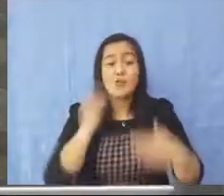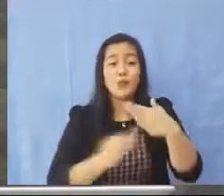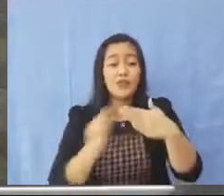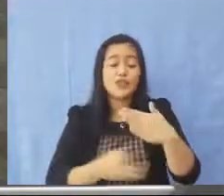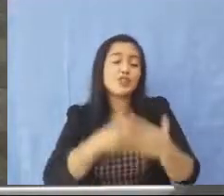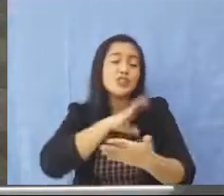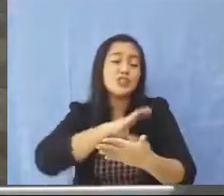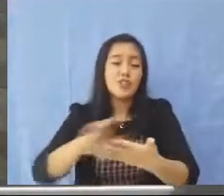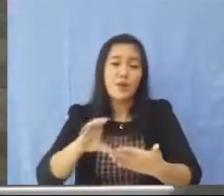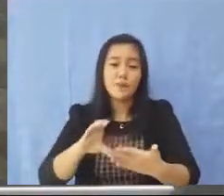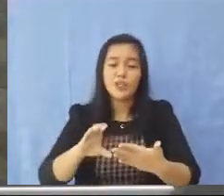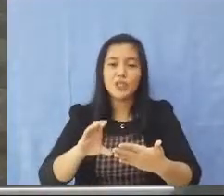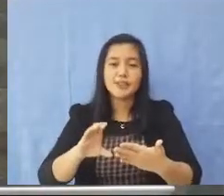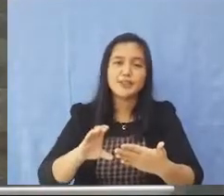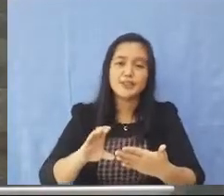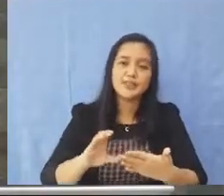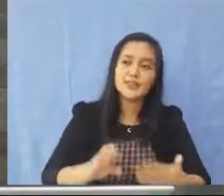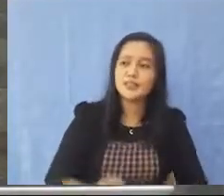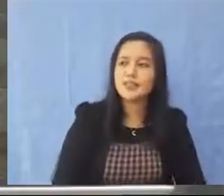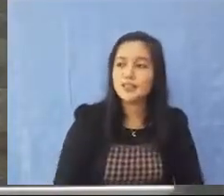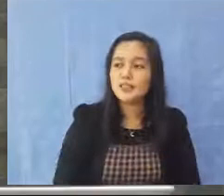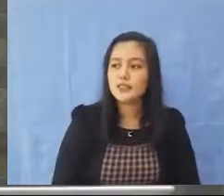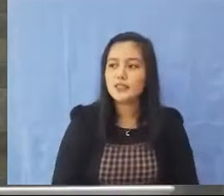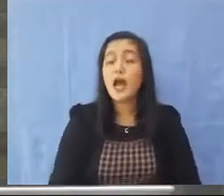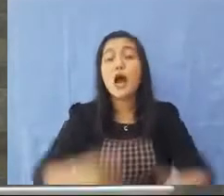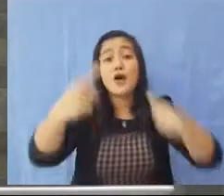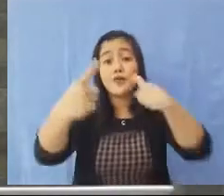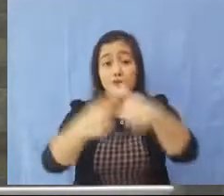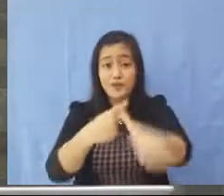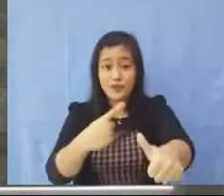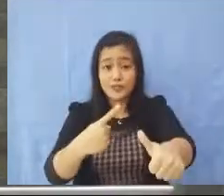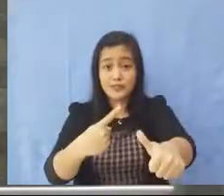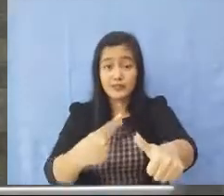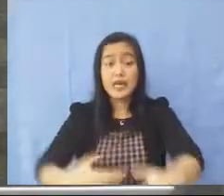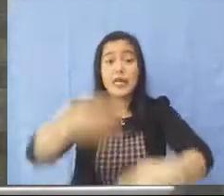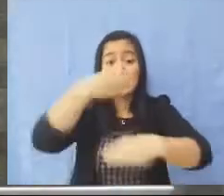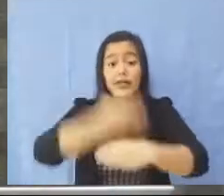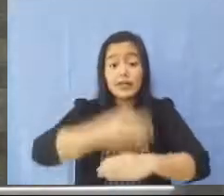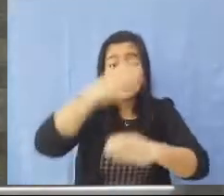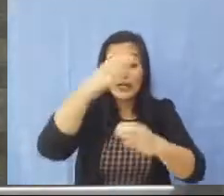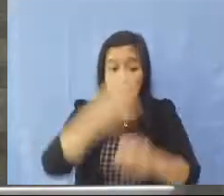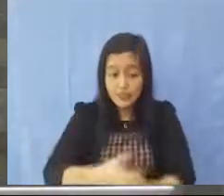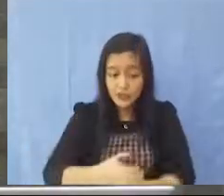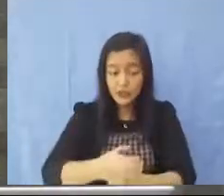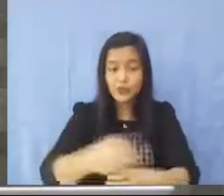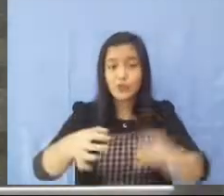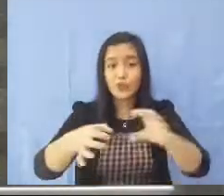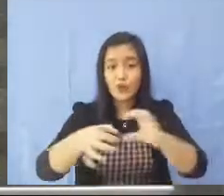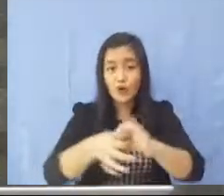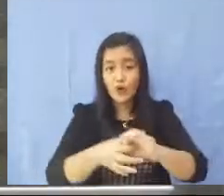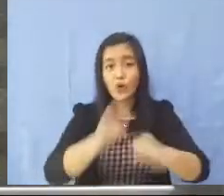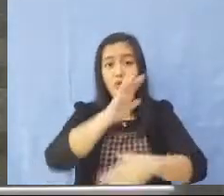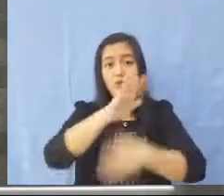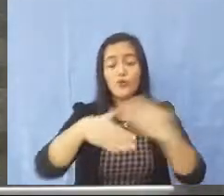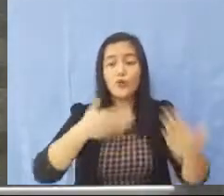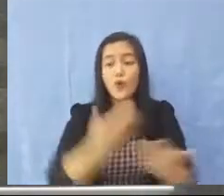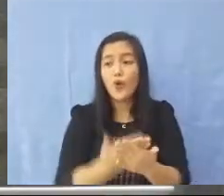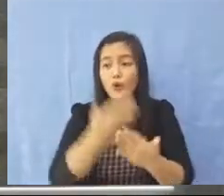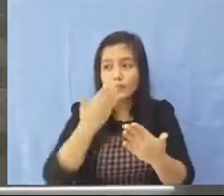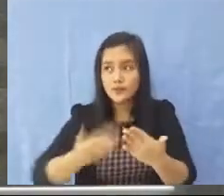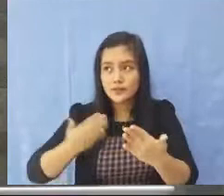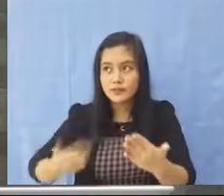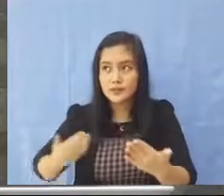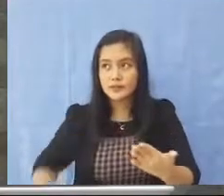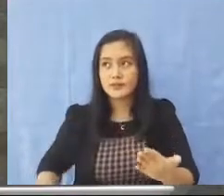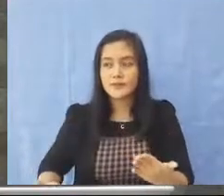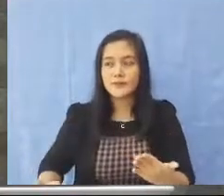of course, yung creation of all things. From chapter 1 to chapter 2, diyan natin makikita ang nilalaman po niya